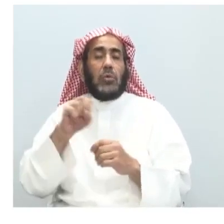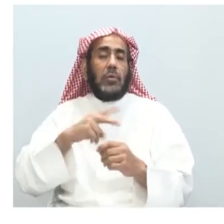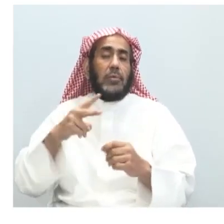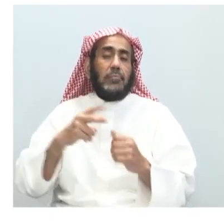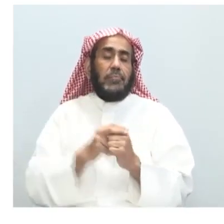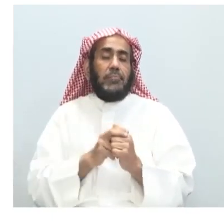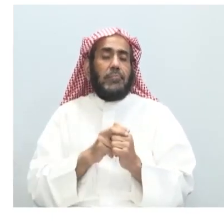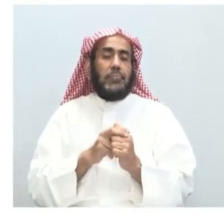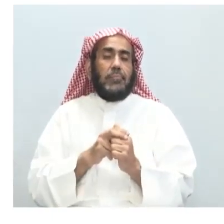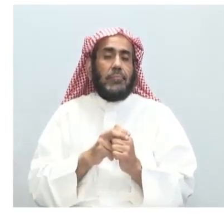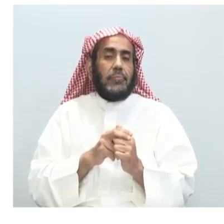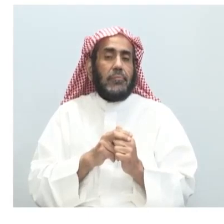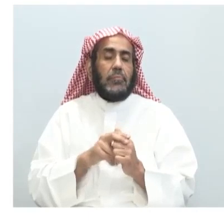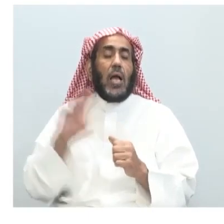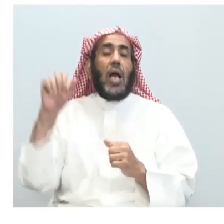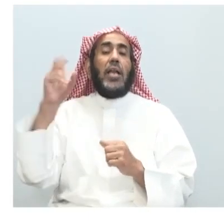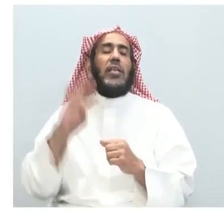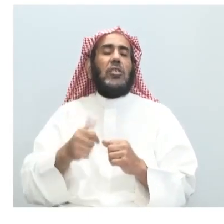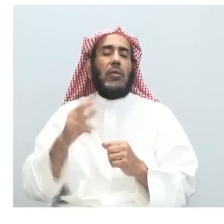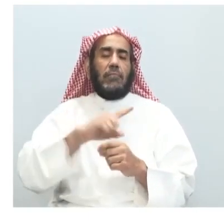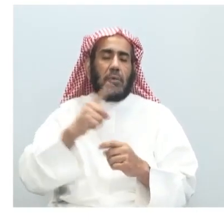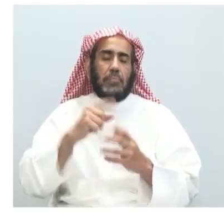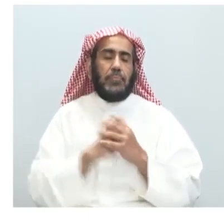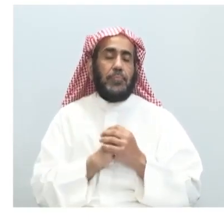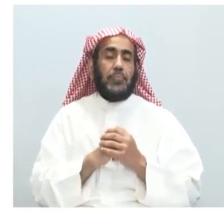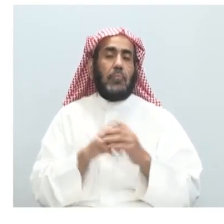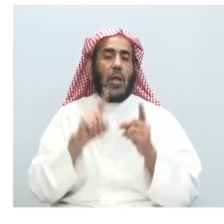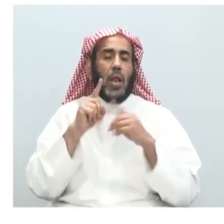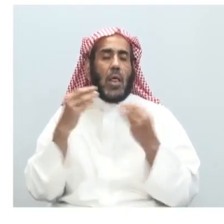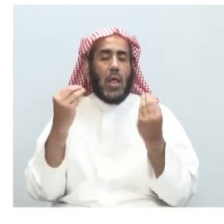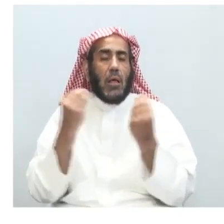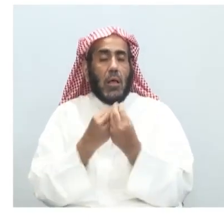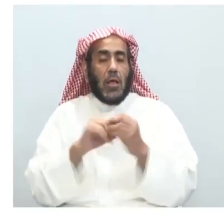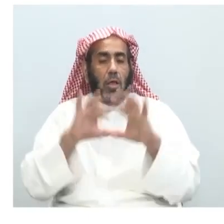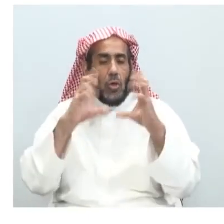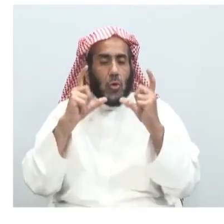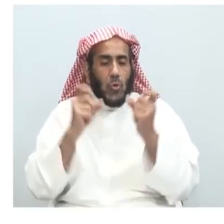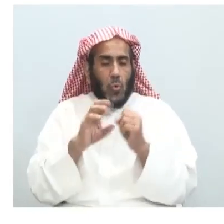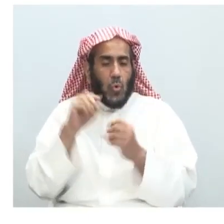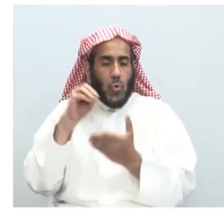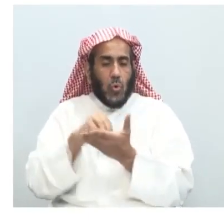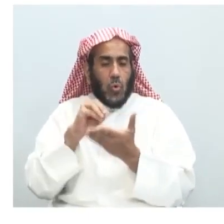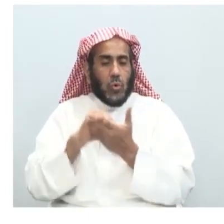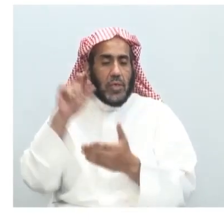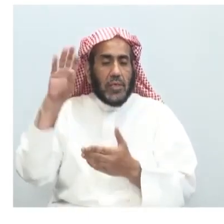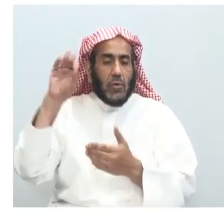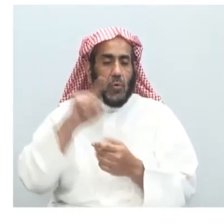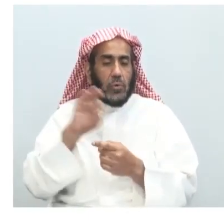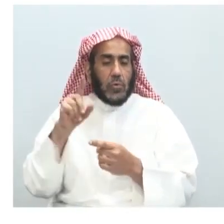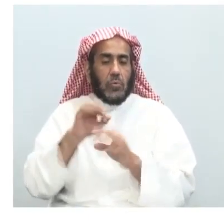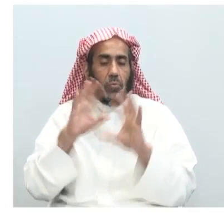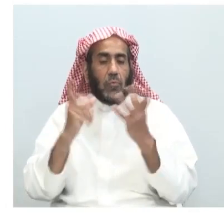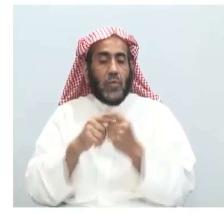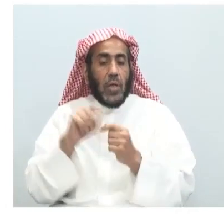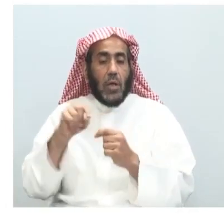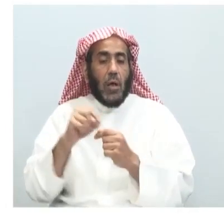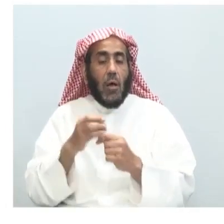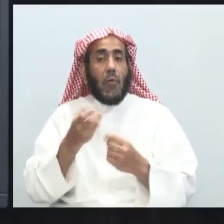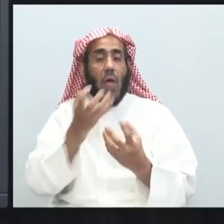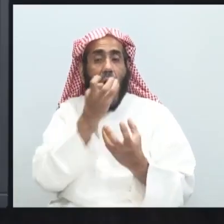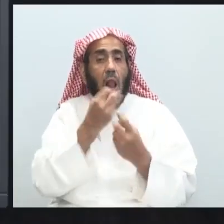عن النشا لاحظ معي ايضا هذه الصوره اين يوجد السيليلوز موجود في